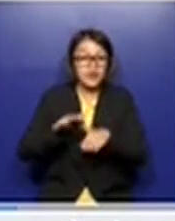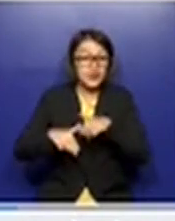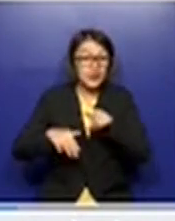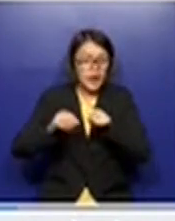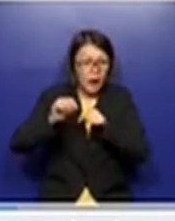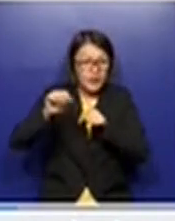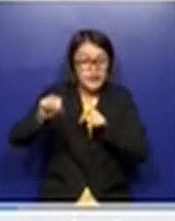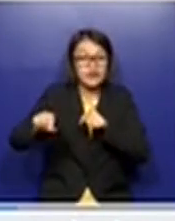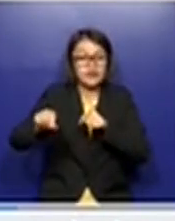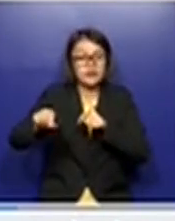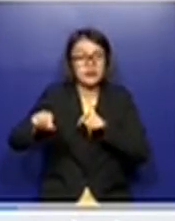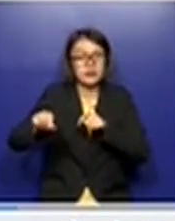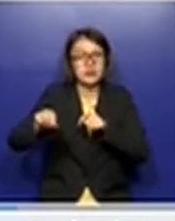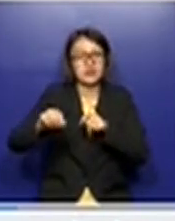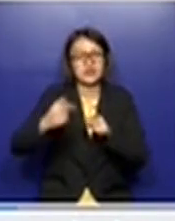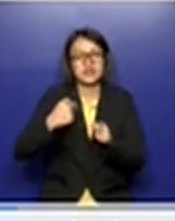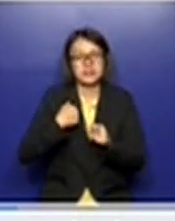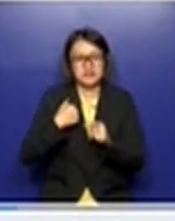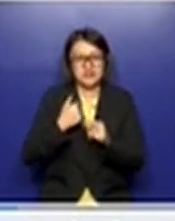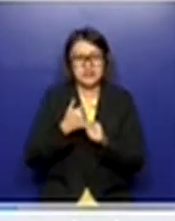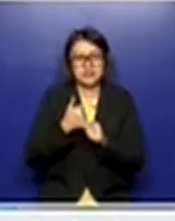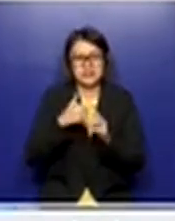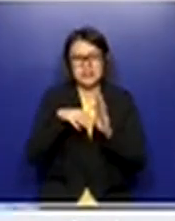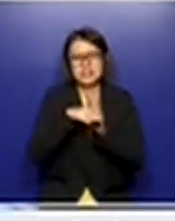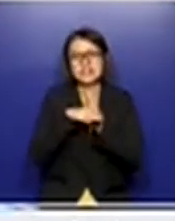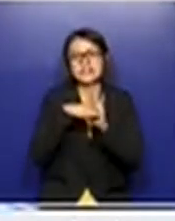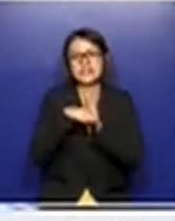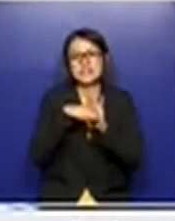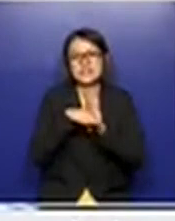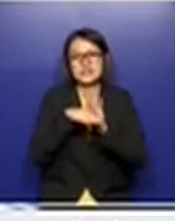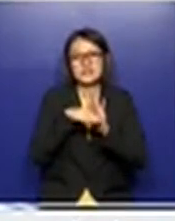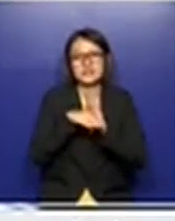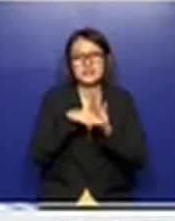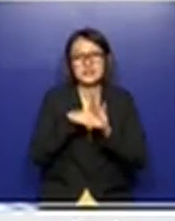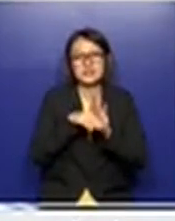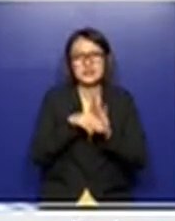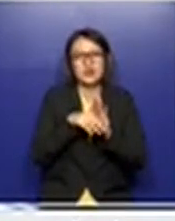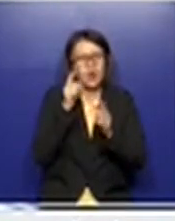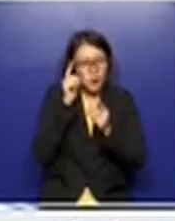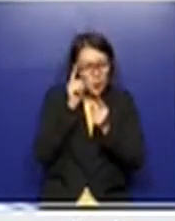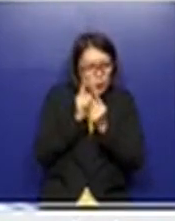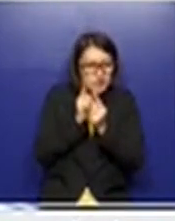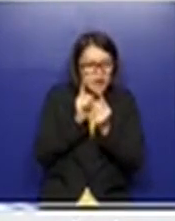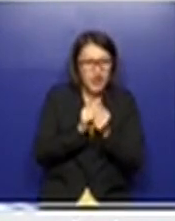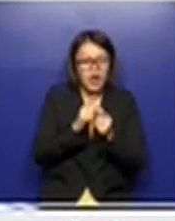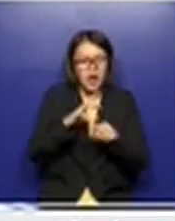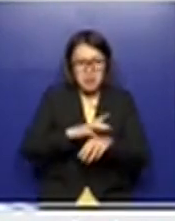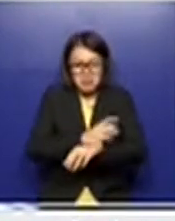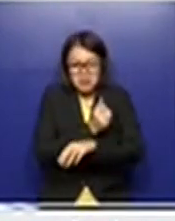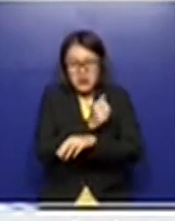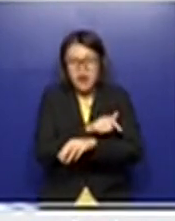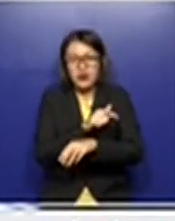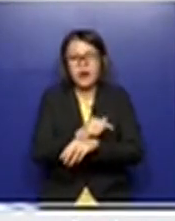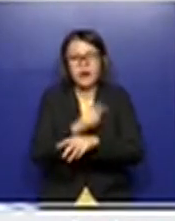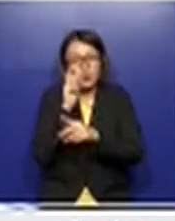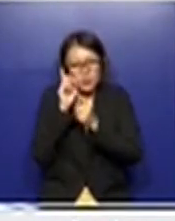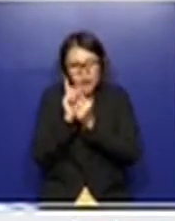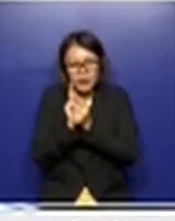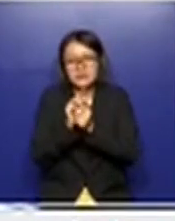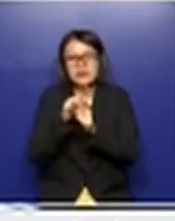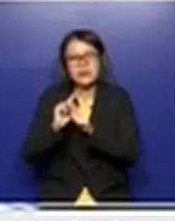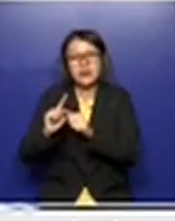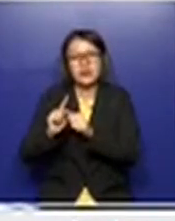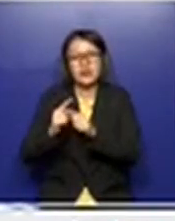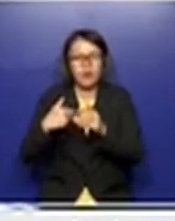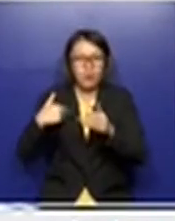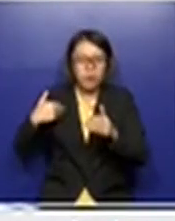ได้สักครึ่งเดียวครับครึ่งเพียงแต่ว่าให้คนรู้จักพรรคการเมืองนโยบายพรรคการเมืองแต่ว่าท่านเดินไปไม่สุด